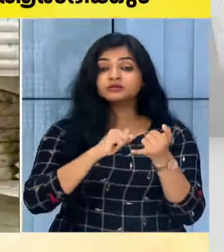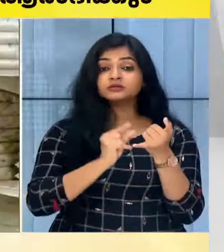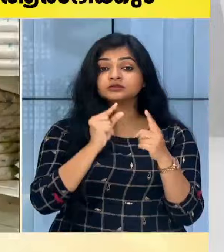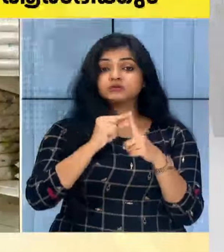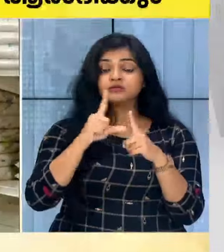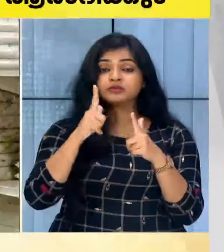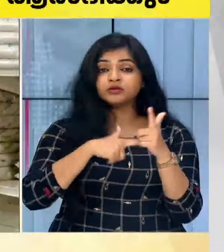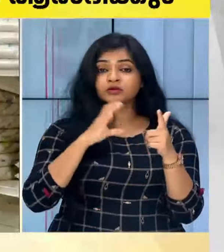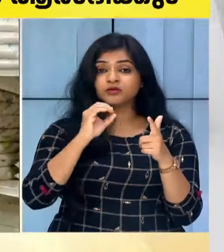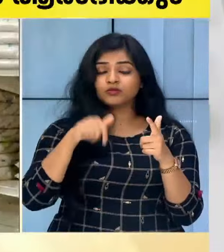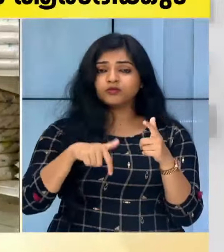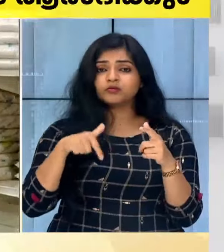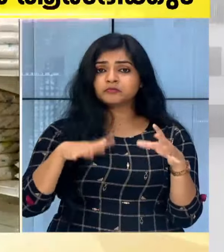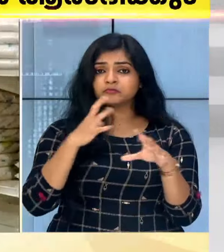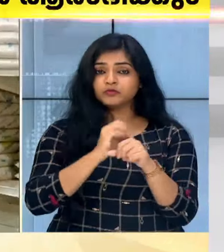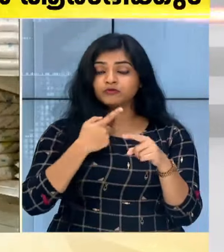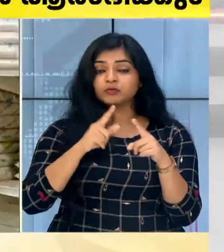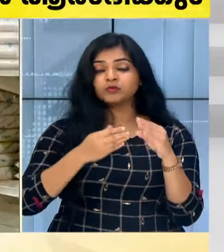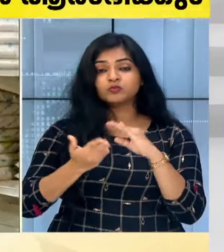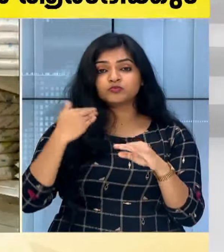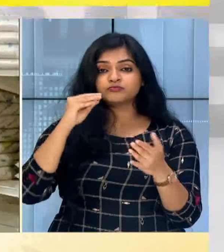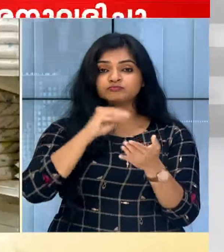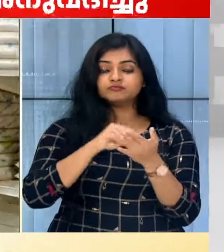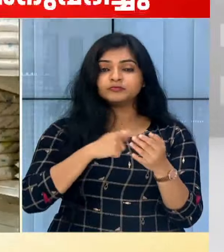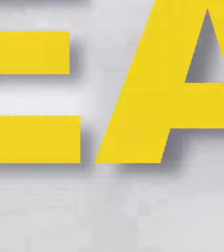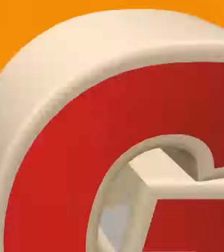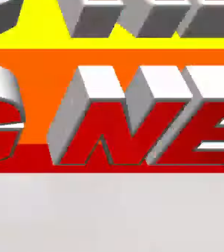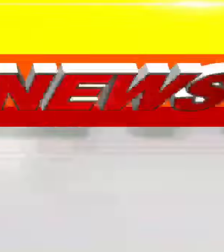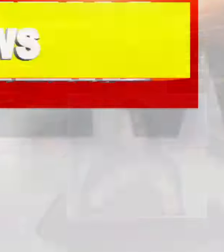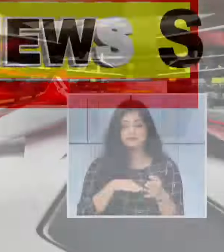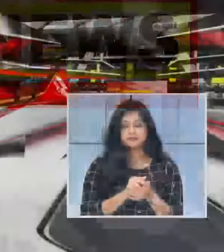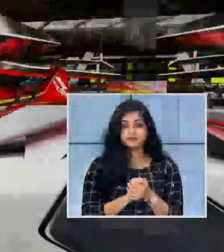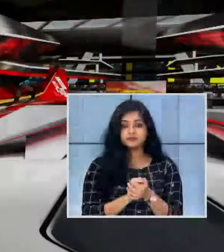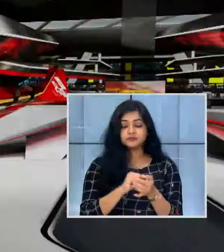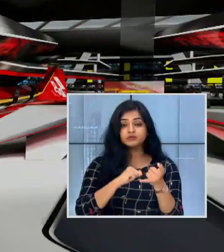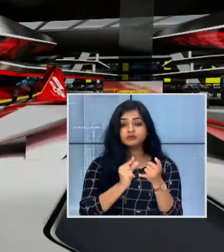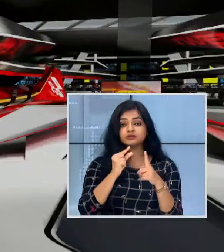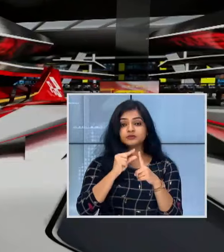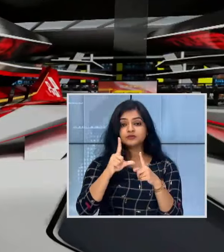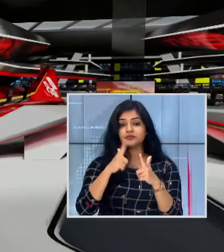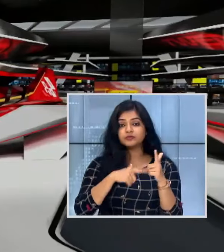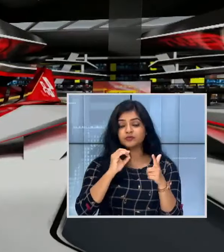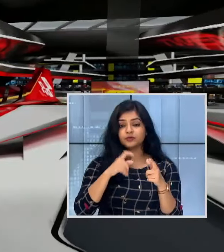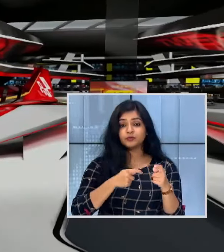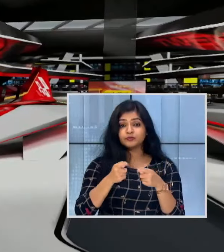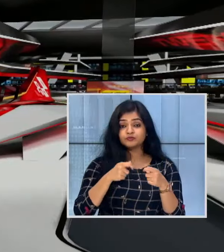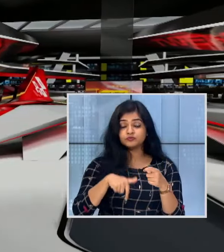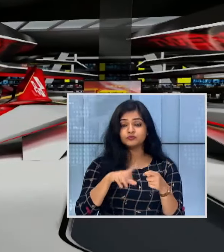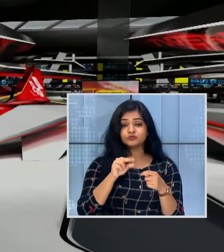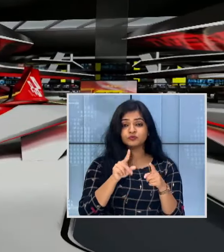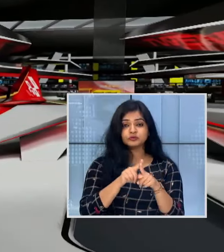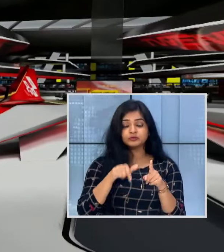തന്നെ കൺസ്യൂമർ ഫെഡിന് തുക അനുവദിച്ചിരിക്കുകയാണ് ഗോകുൽ. ശരി, ഏതായാലും സപ്ലൈകോയുടെ ക്രിസ്മസ് വിപണി ഉണ്ടാവില്ല